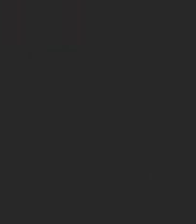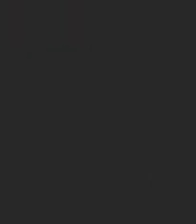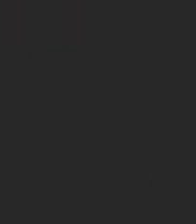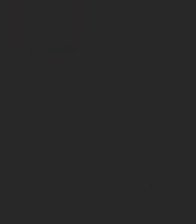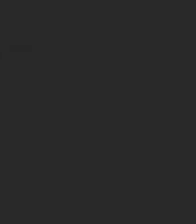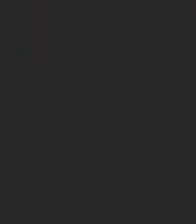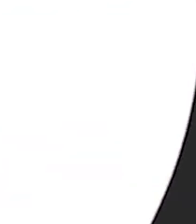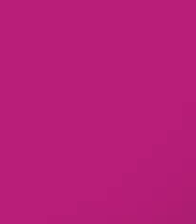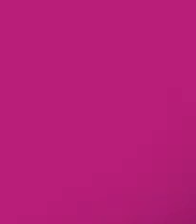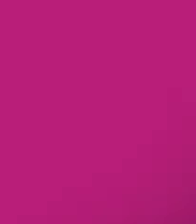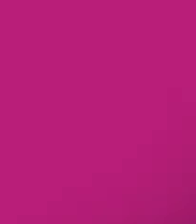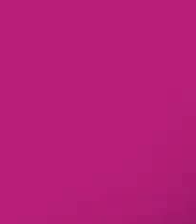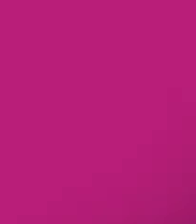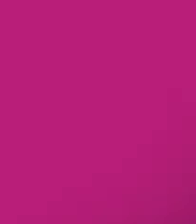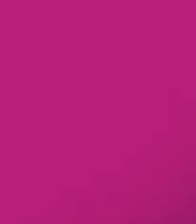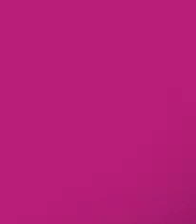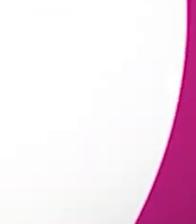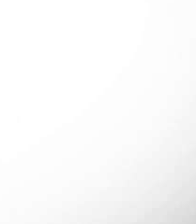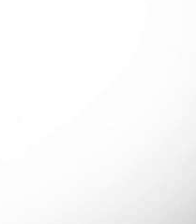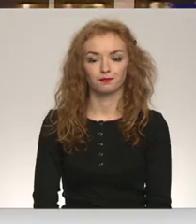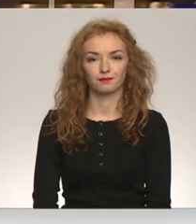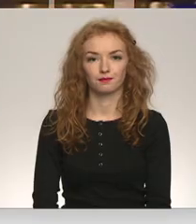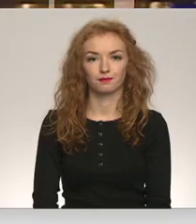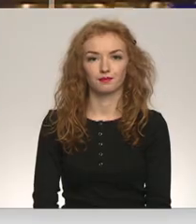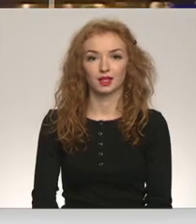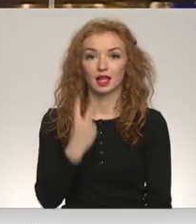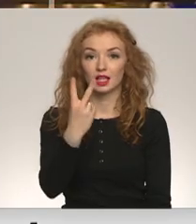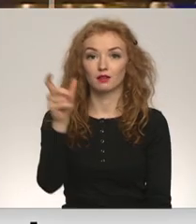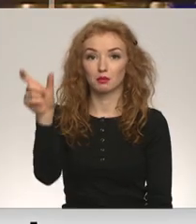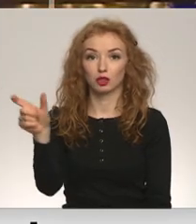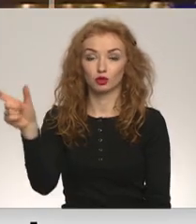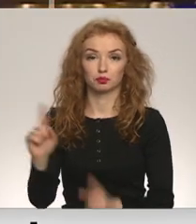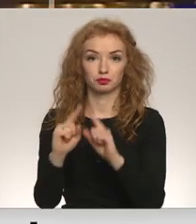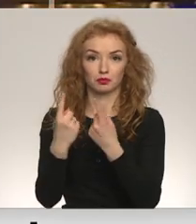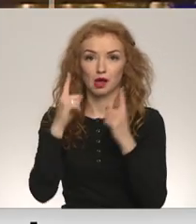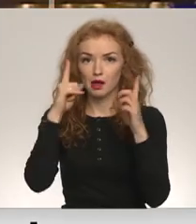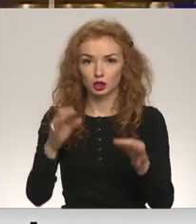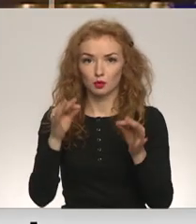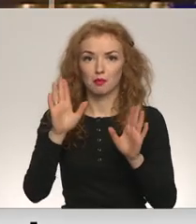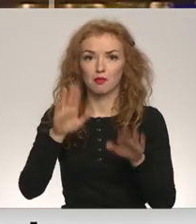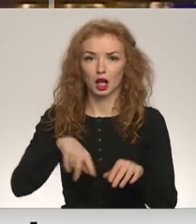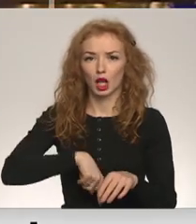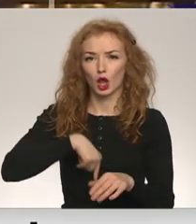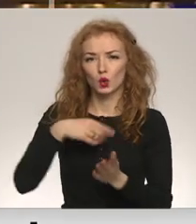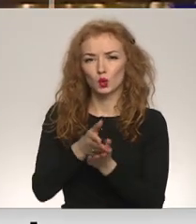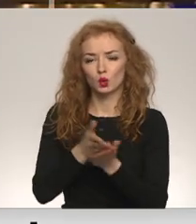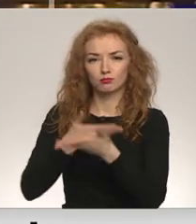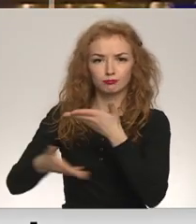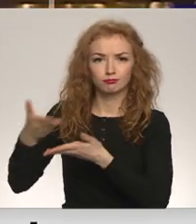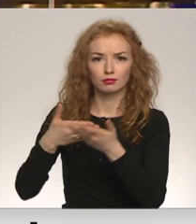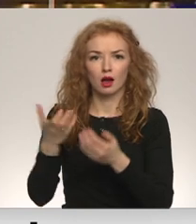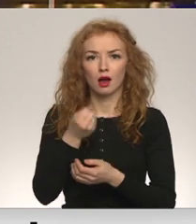Re, viss ēters ir te! Divas personas aizturētas aizdomās par ilgstošu sadarbību ar Krievijas